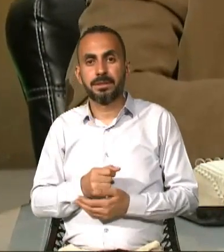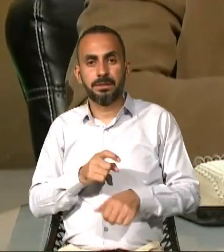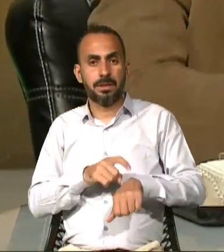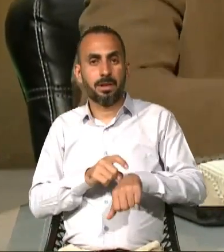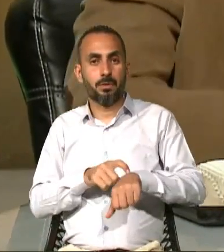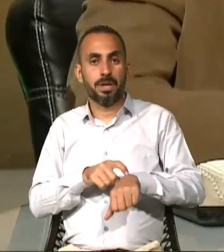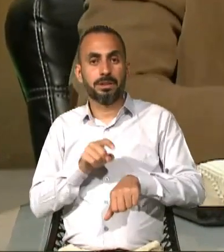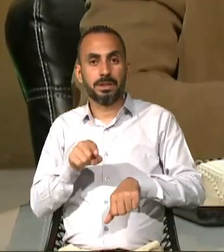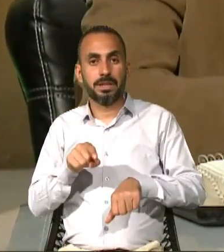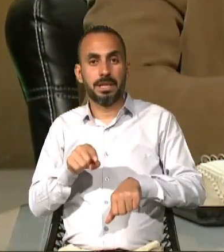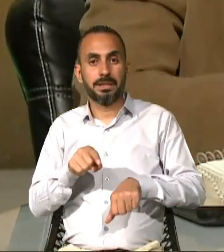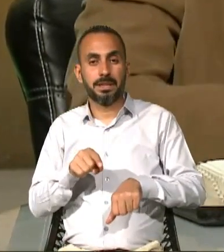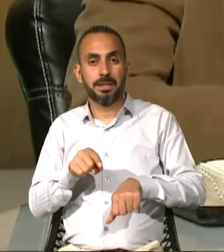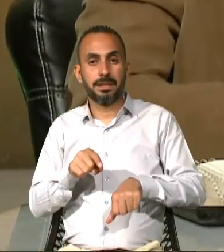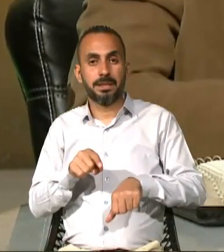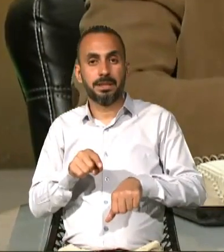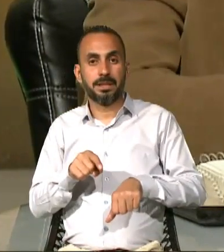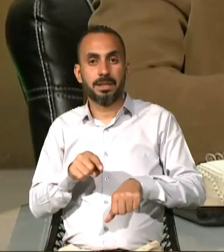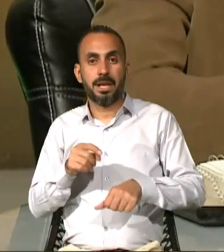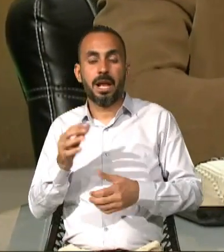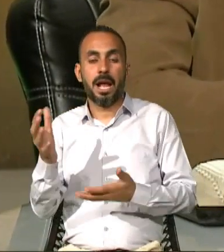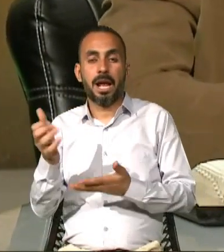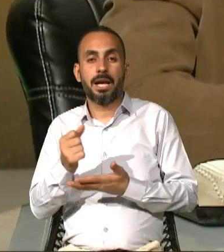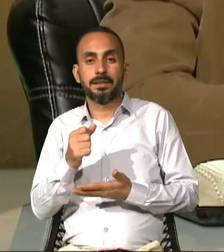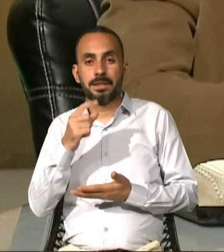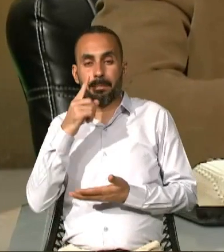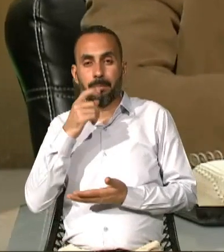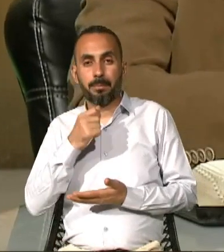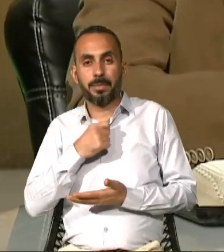الوقت ده أقتني نفسي وأربحها